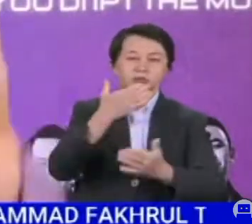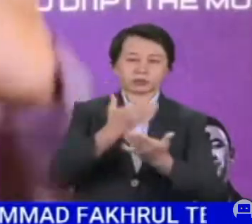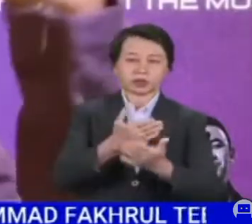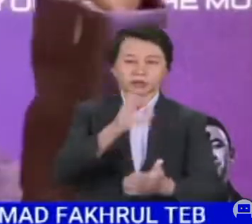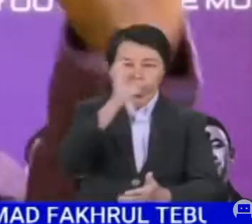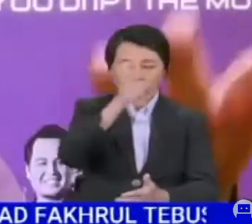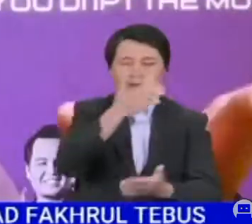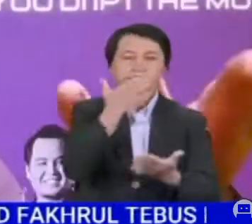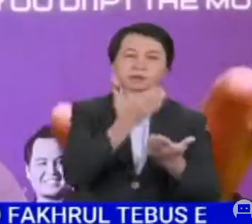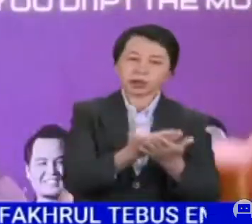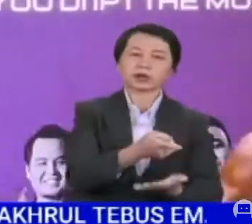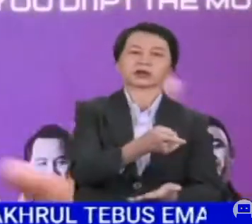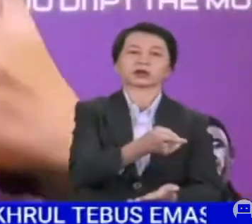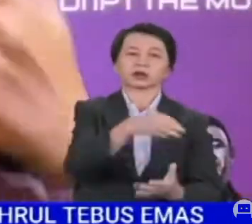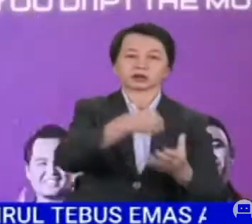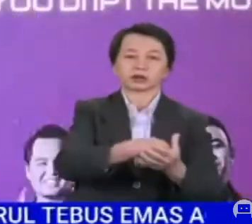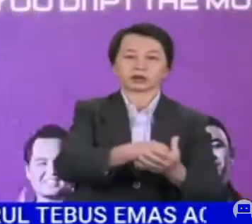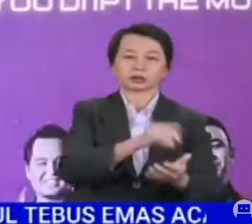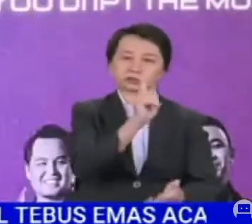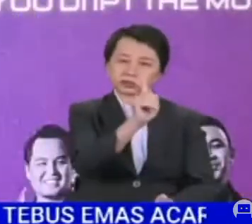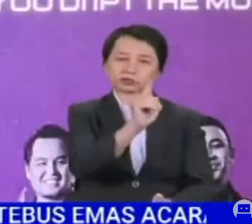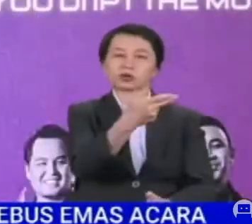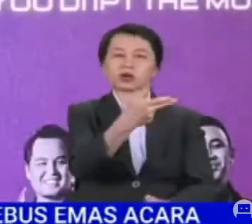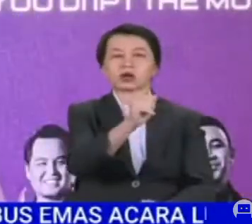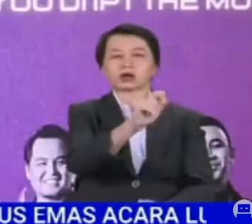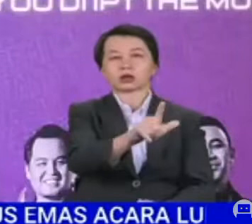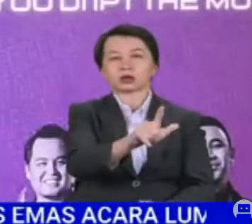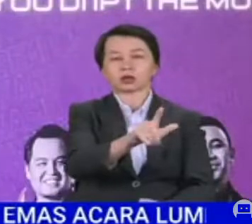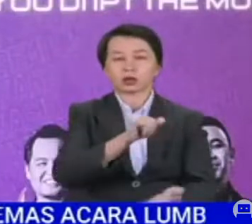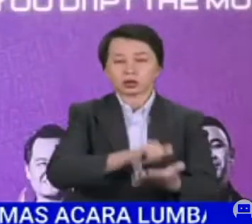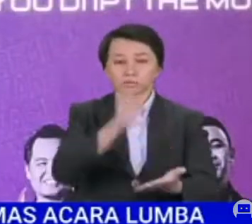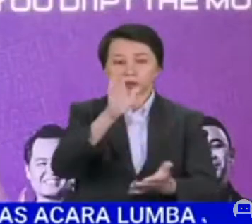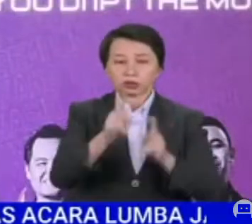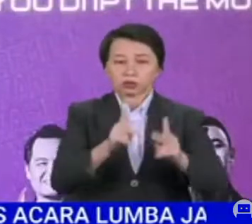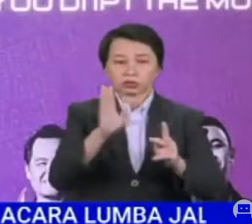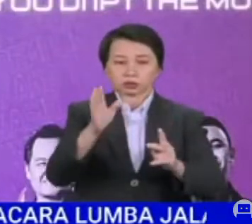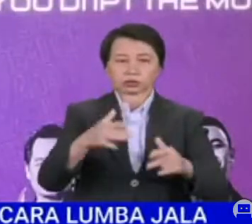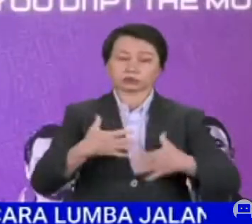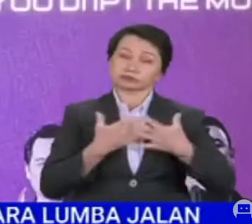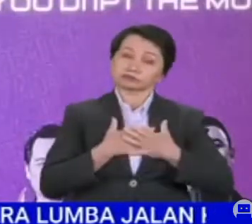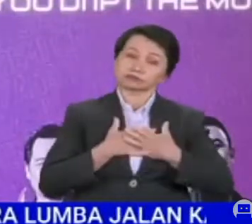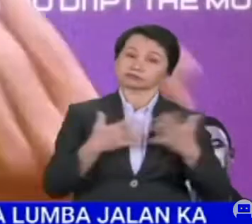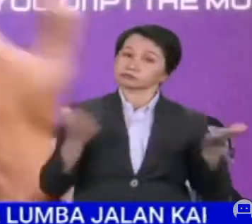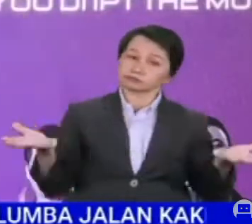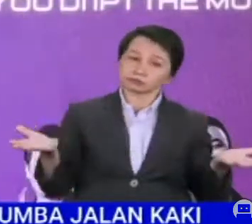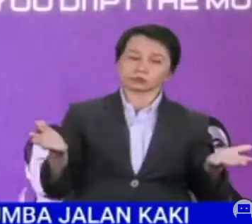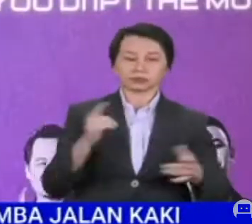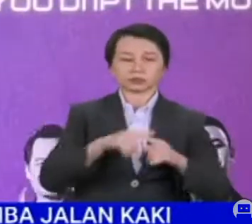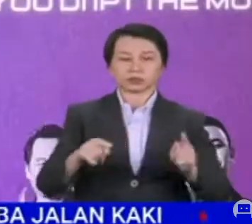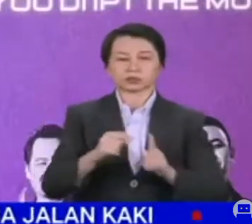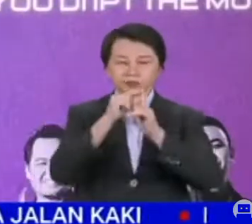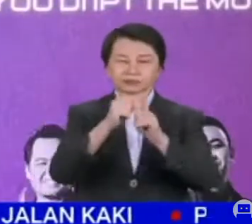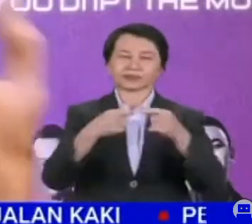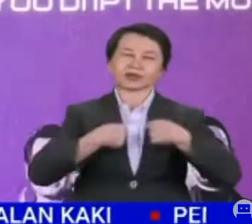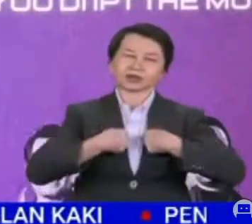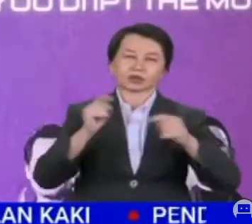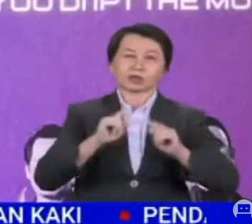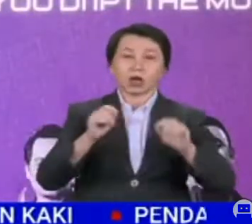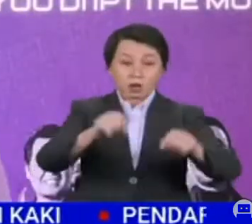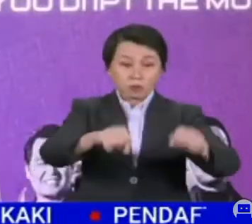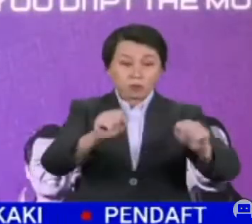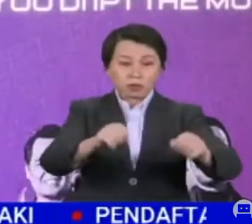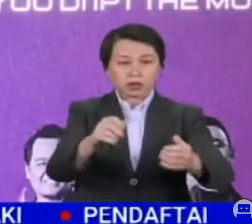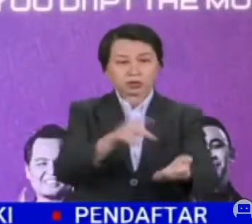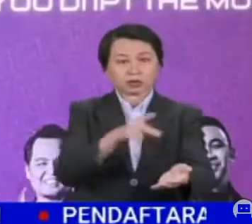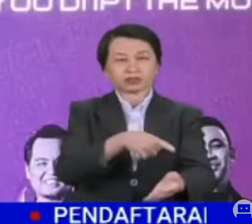mencari kebaikan di dalam sesuatu perkara. Saya rasa itu akan orang akan lebih berlapang dada. Tapi statement ini bukanlah maksud saya membenarkan